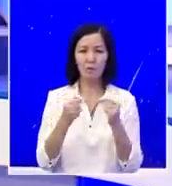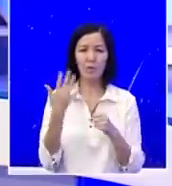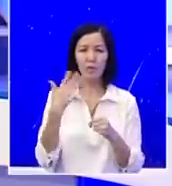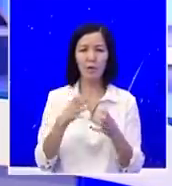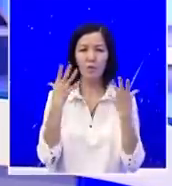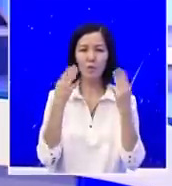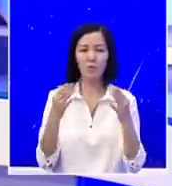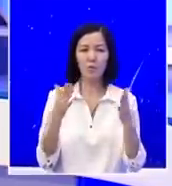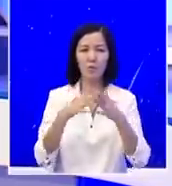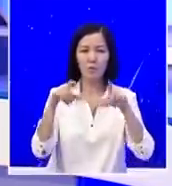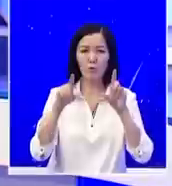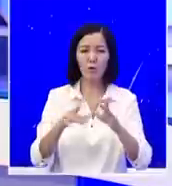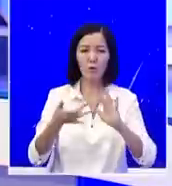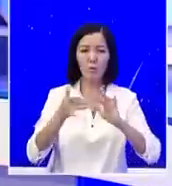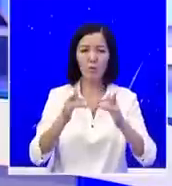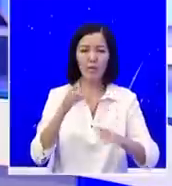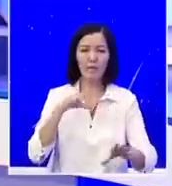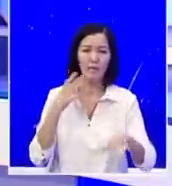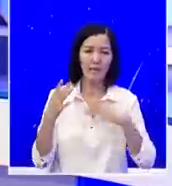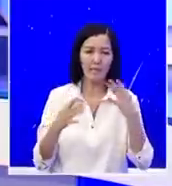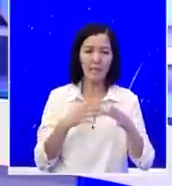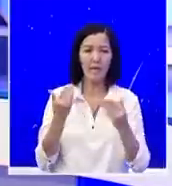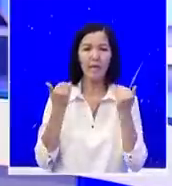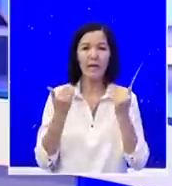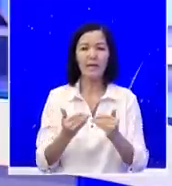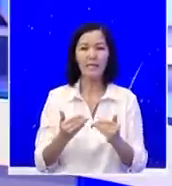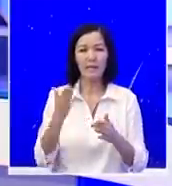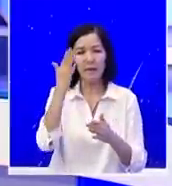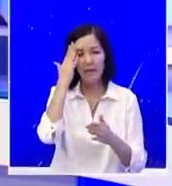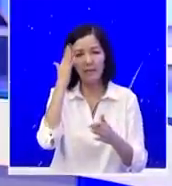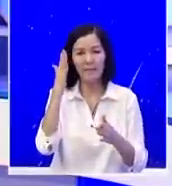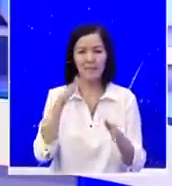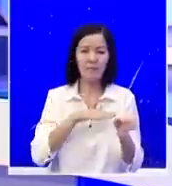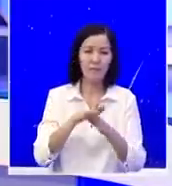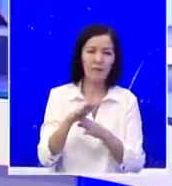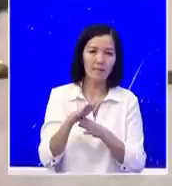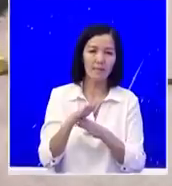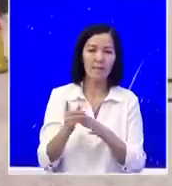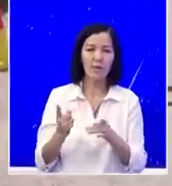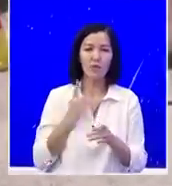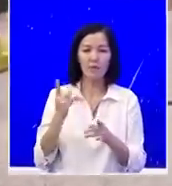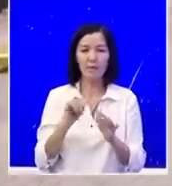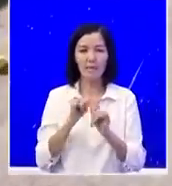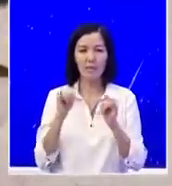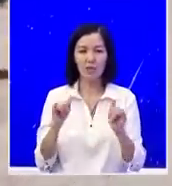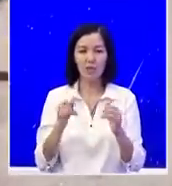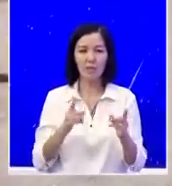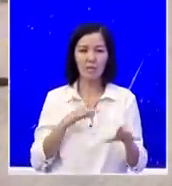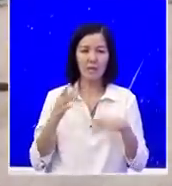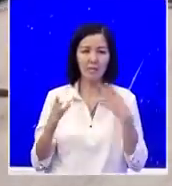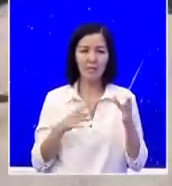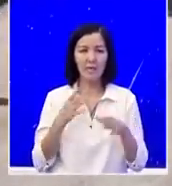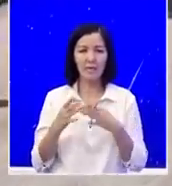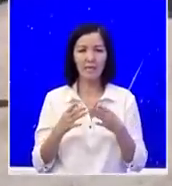бойы өз үйлерінде онлайн режиммен дайындалған. Қазір арнаулы әдіс тәсілдерді орындап, шеберліктерін шыңдап жатыр. Оғанда негіз